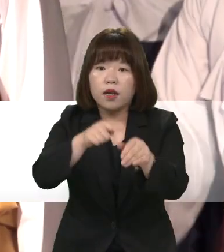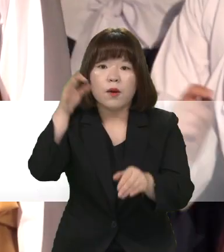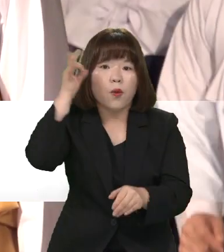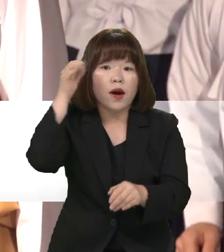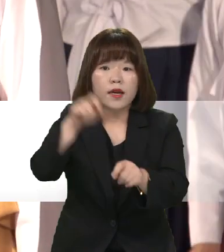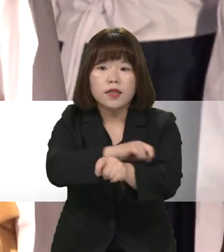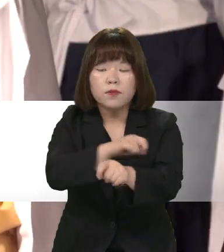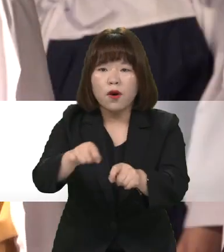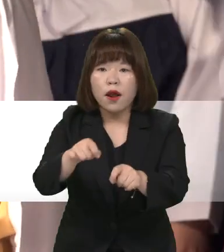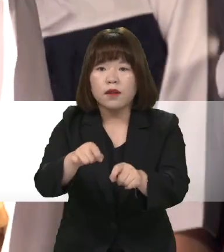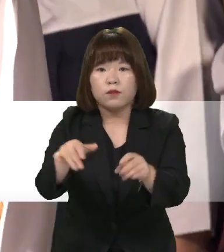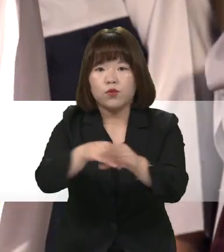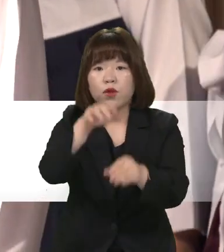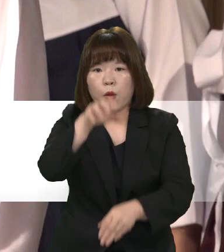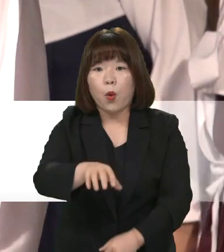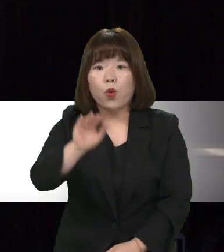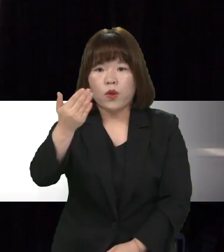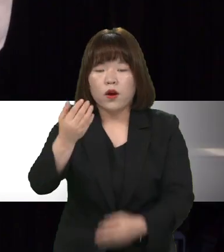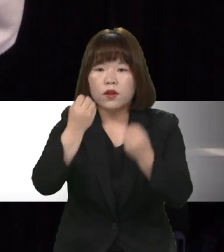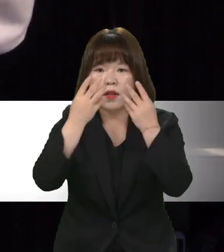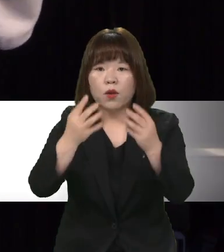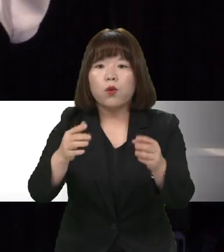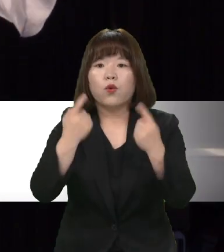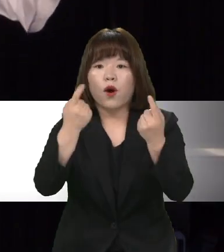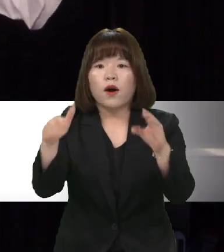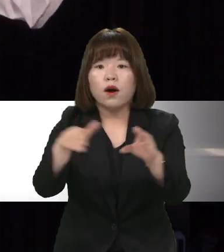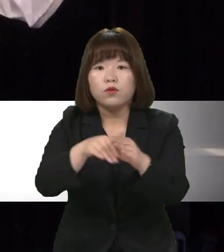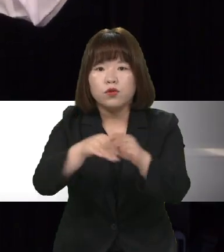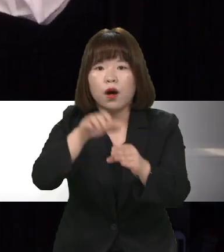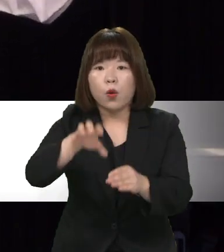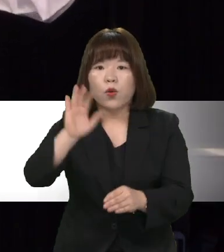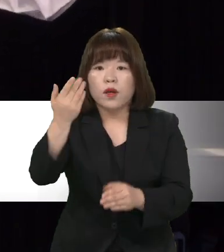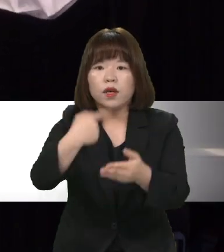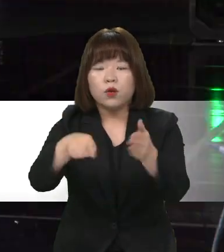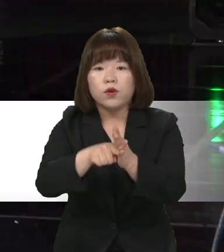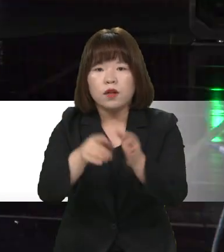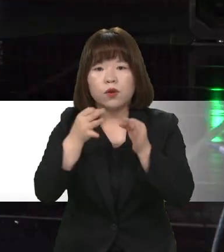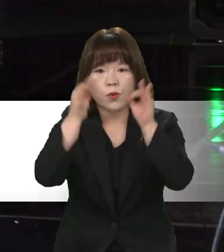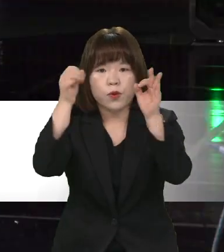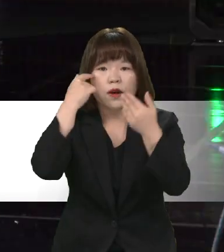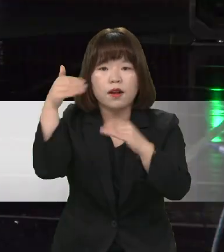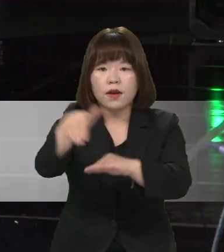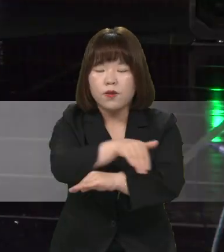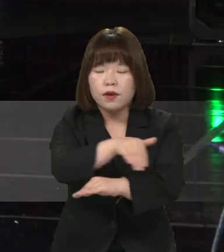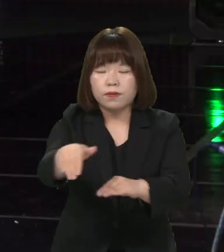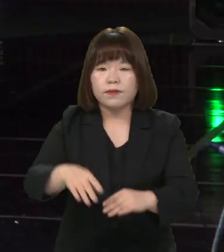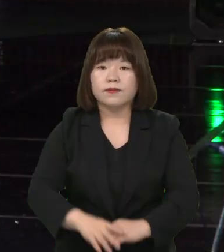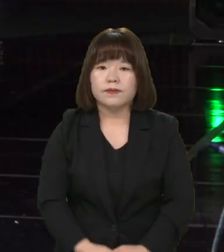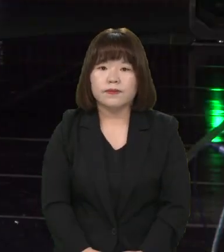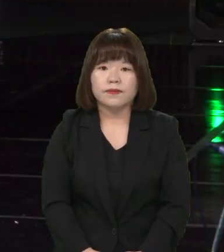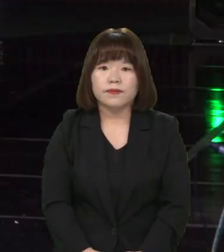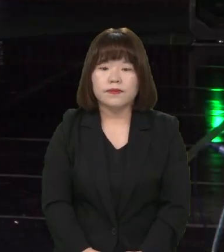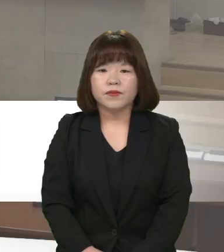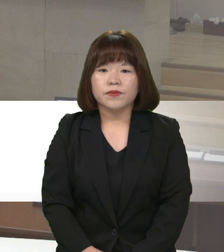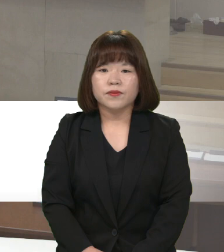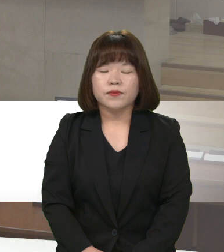콘텐츠로 자리 잡아 새로운 관광 문화 요소로 거듭날 수 있도록 사업 추진에 최선을 다할 예정입니다